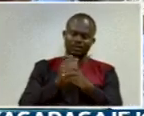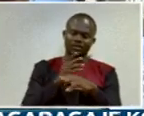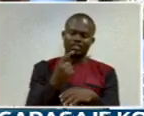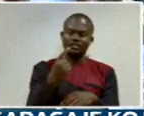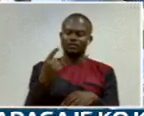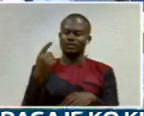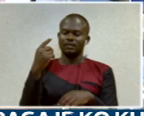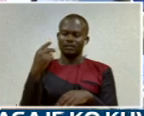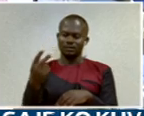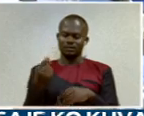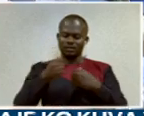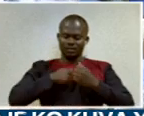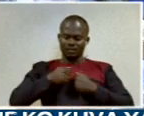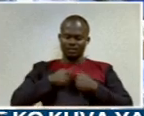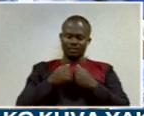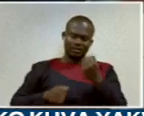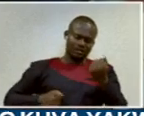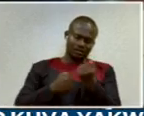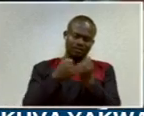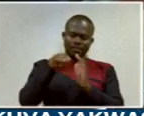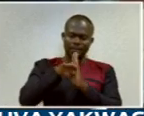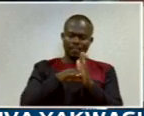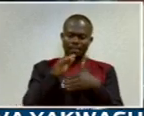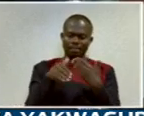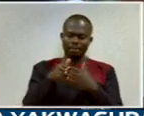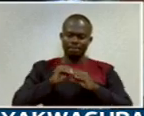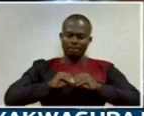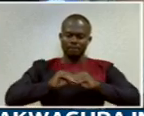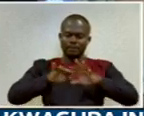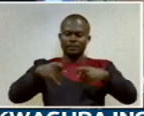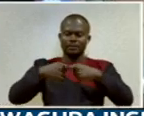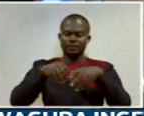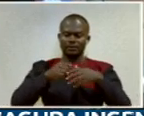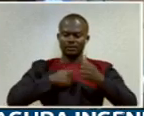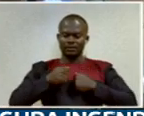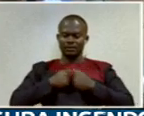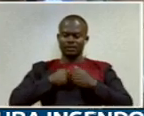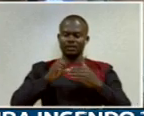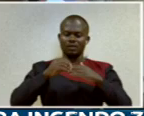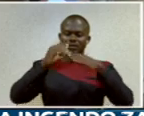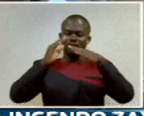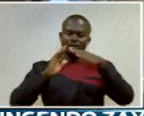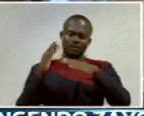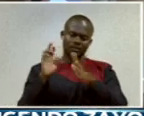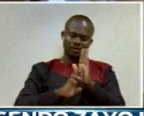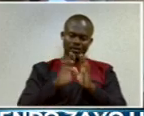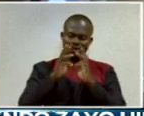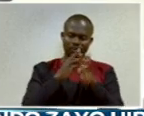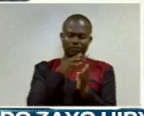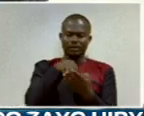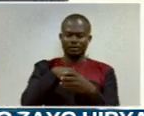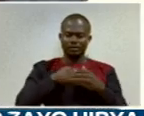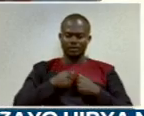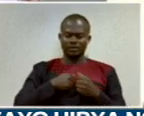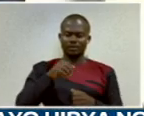112 z'amafaranga y'u Rwanda yo kunganira gahunda zo gusakaza amashanyarazi mu Rwanda. Umuyobozi uhagarariye banki y'isi mu Rwanda